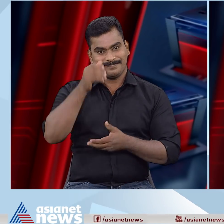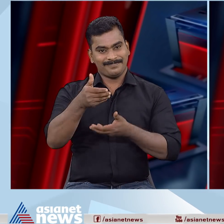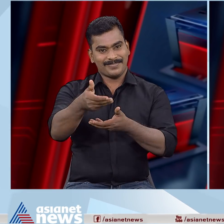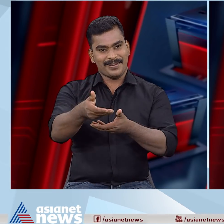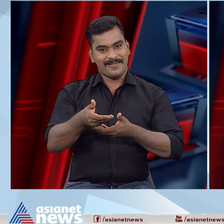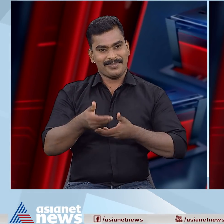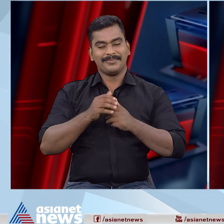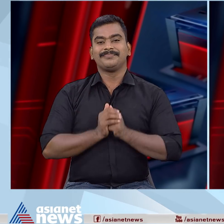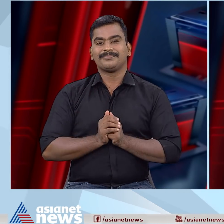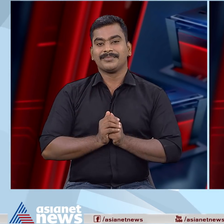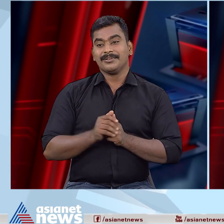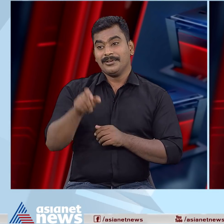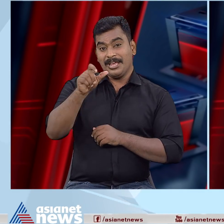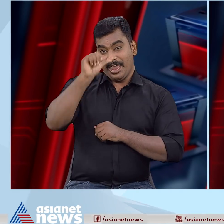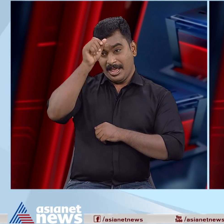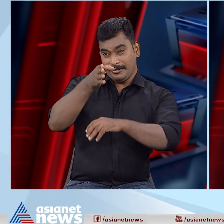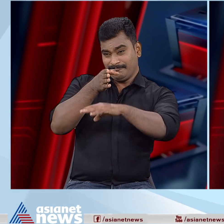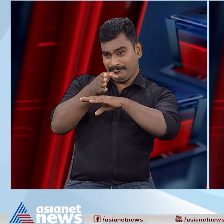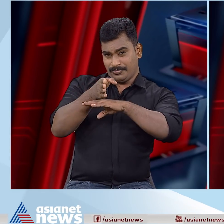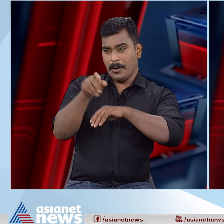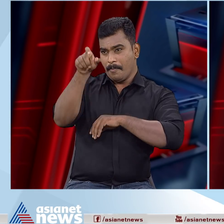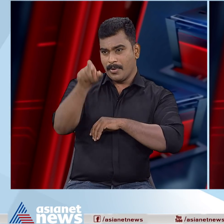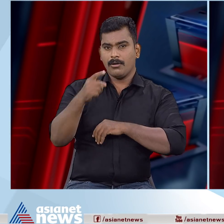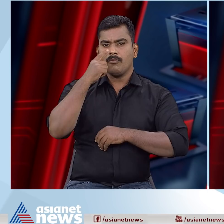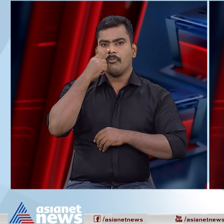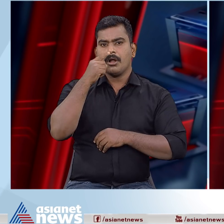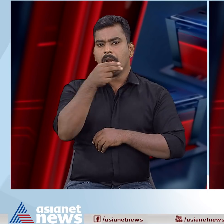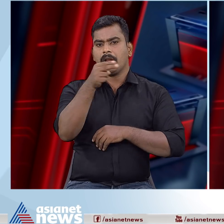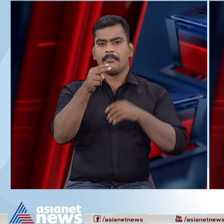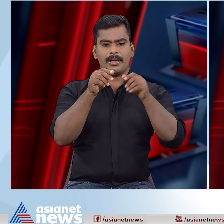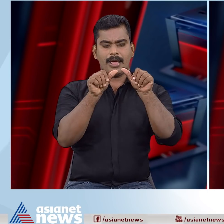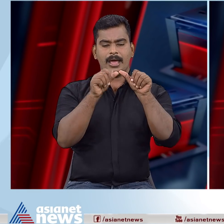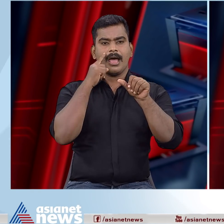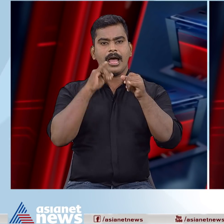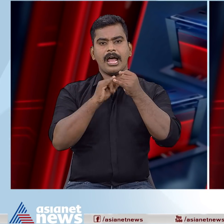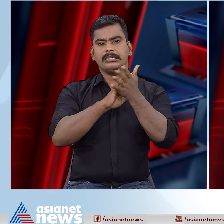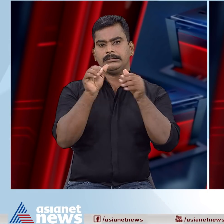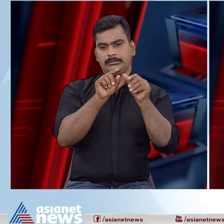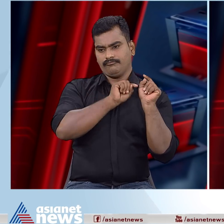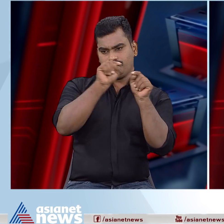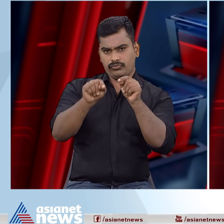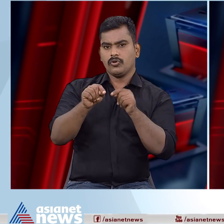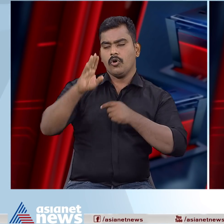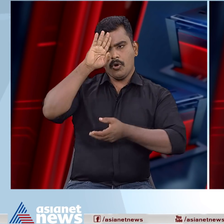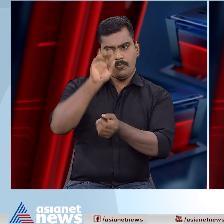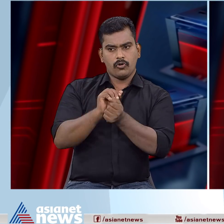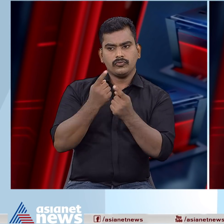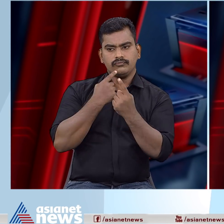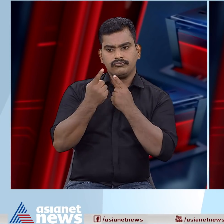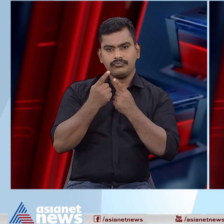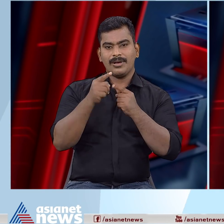വീണ്ടും വാർത്തയിലേക്ക്. രാജ്യദ്രോഹ കേസിൽ ചലച്ചിത്ര പ്രവർത്തക ഐഷ സുൽത്താന ചോദ്യം ചെയ്യലിന് ഹാജരായി. കവരത്തി പോലീസ്